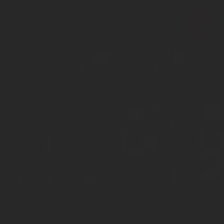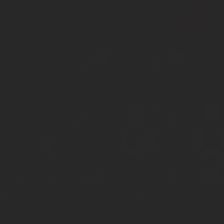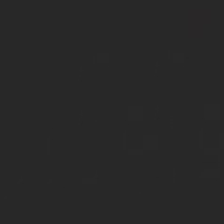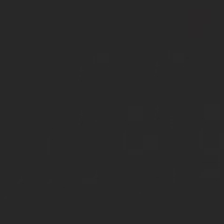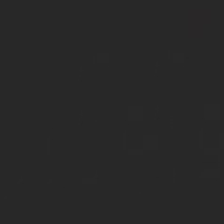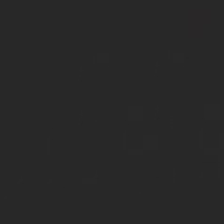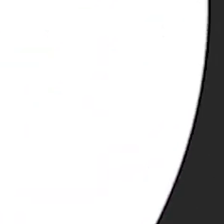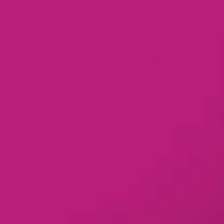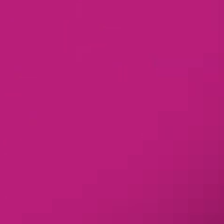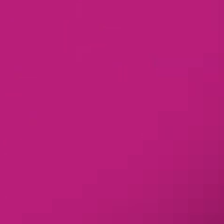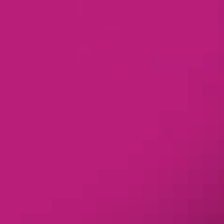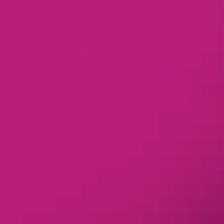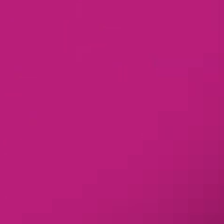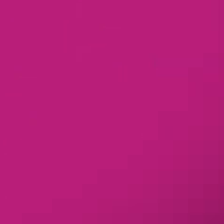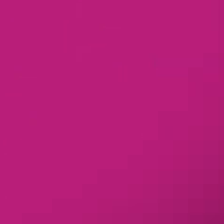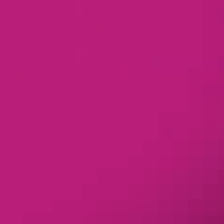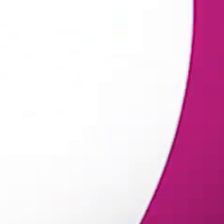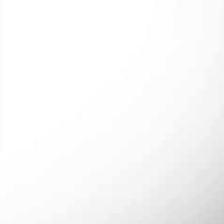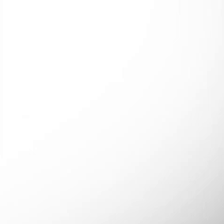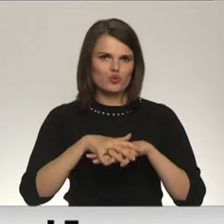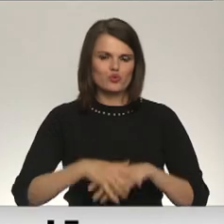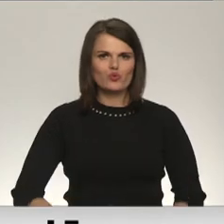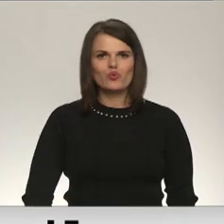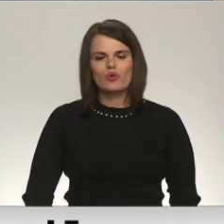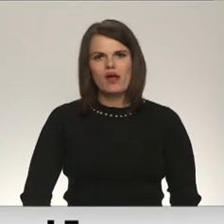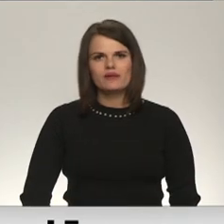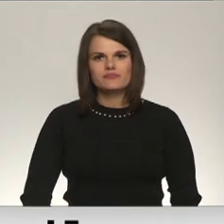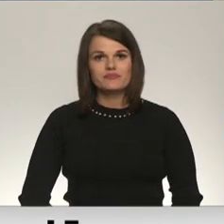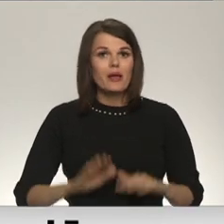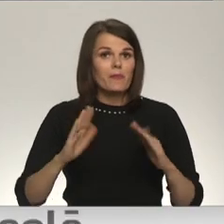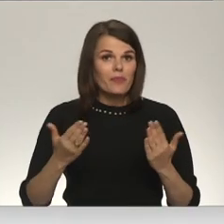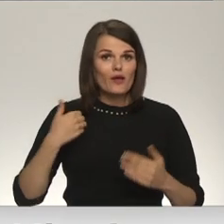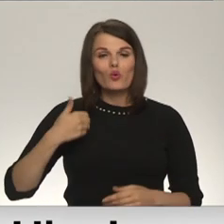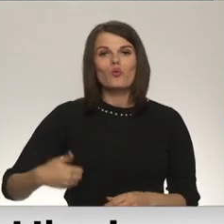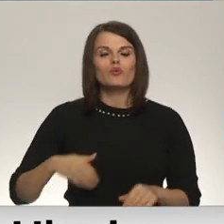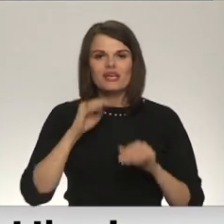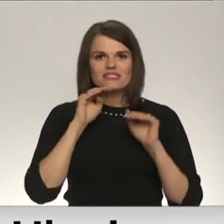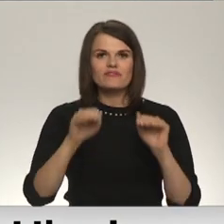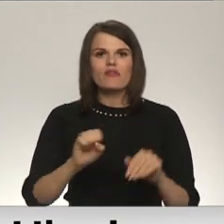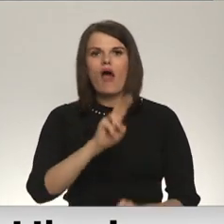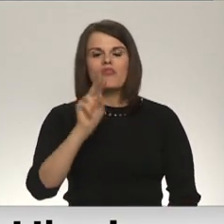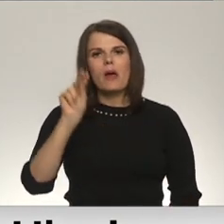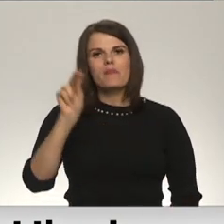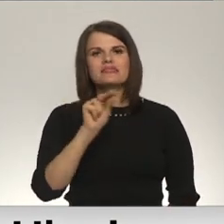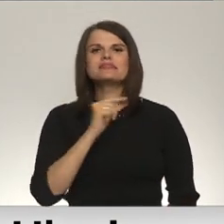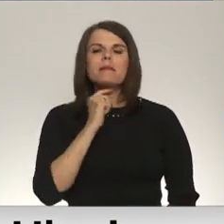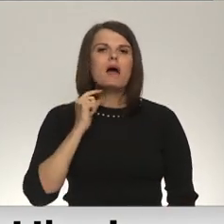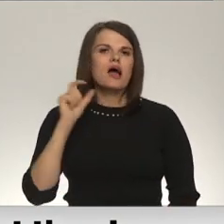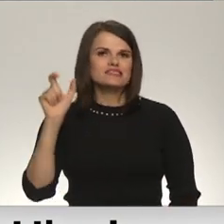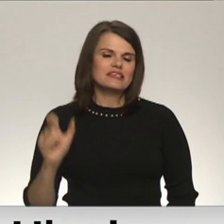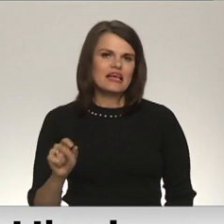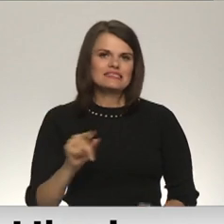Re, viss ēters ir te! Bet Kuldīgas Svētās Annas baznīcas mācītājs, zemessargs